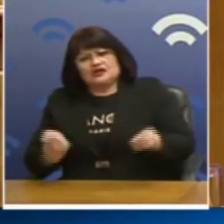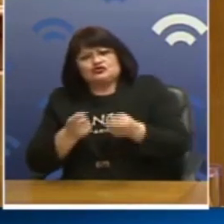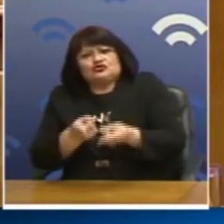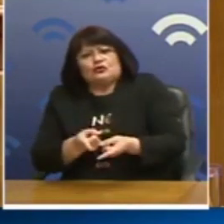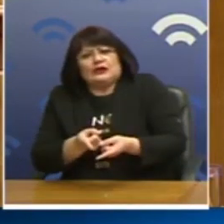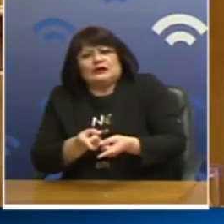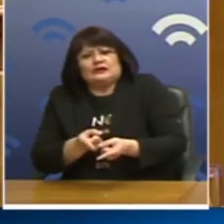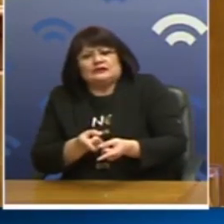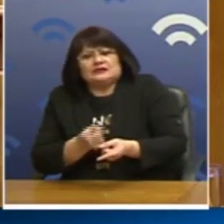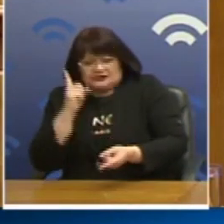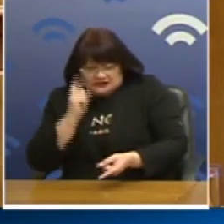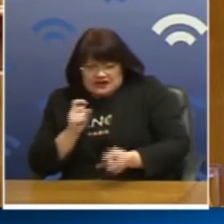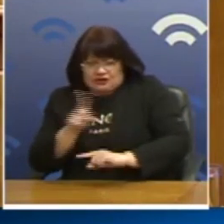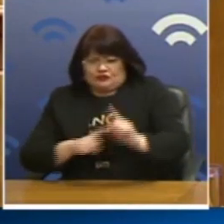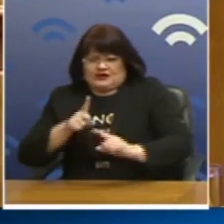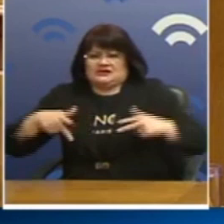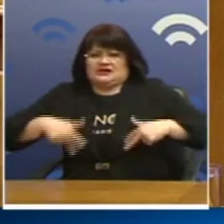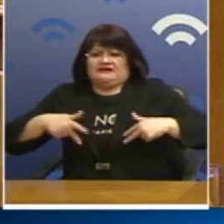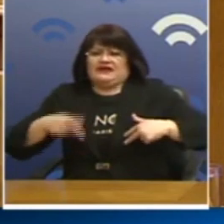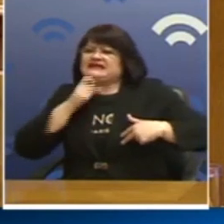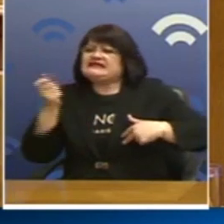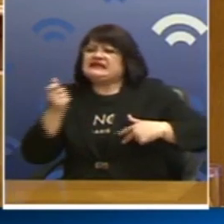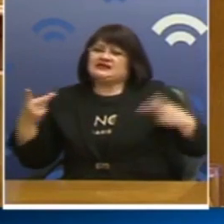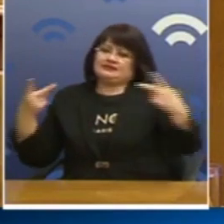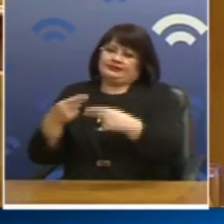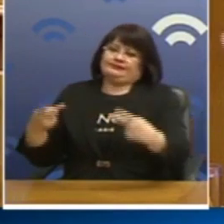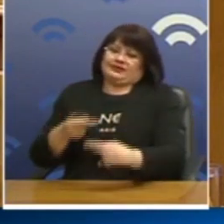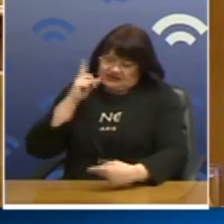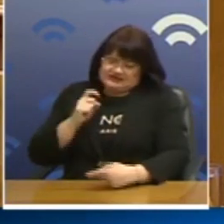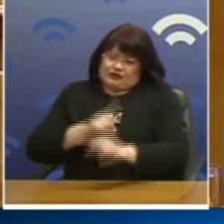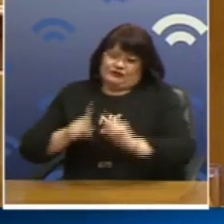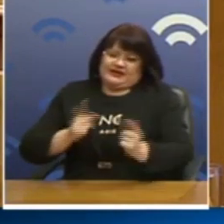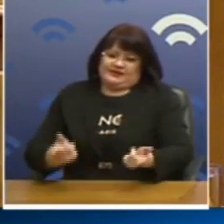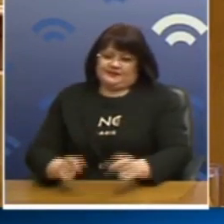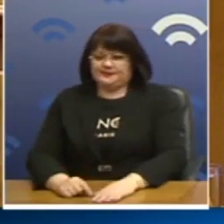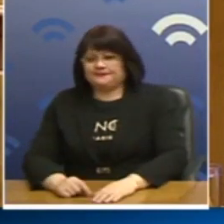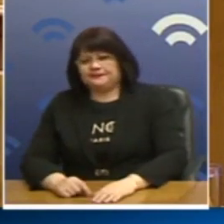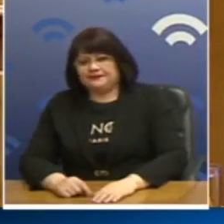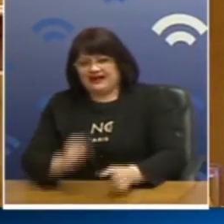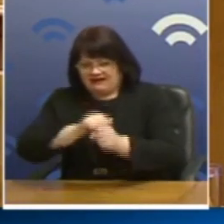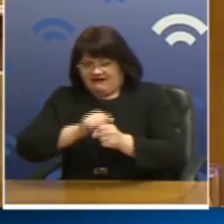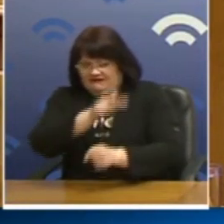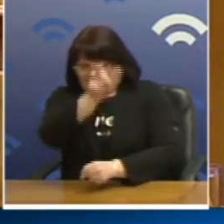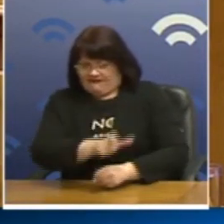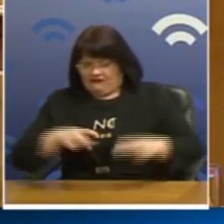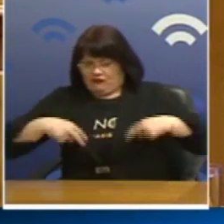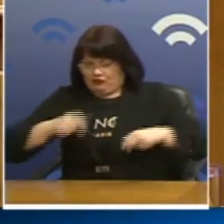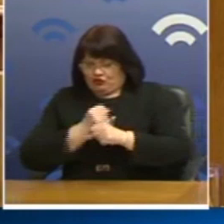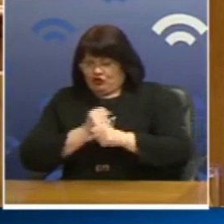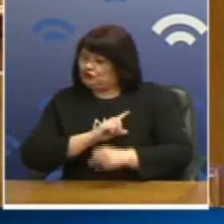κυβερνήσεις τους έκοψαν τις συντάξεις. Δεν είναι βέβαια βλάκας ο κύριος Βρούτσης, επικίνδυνος